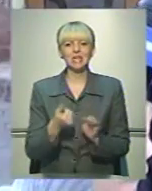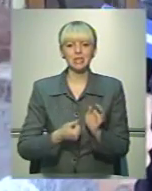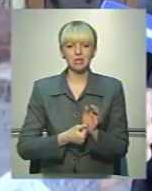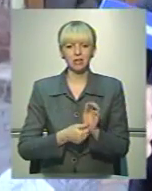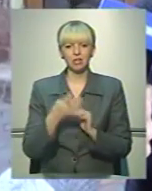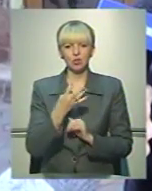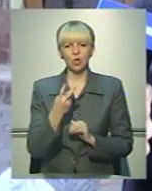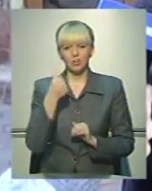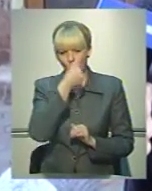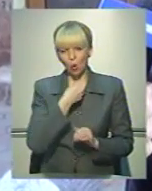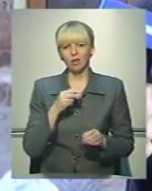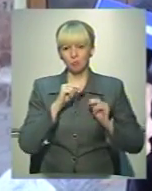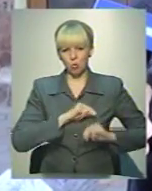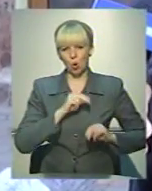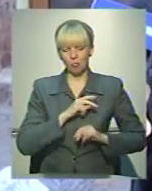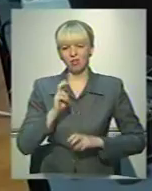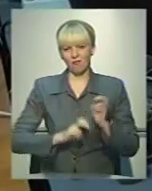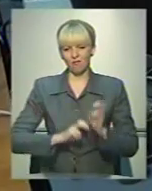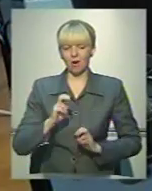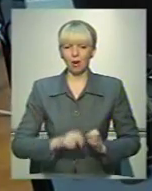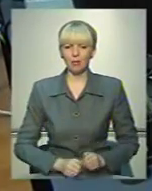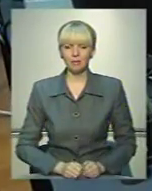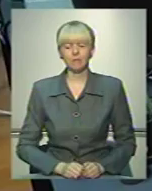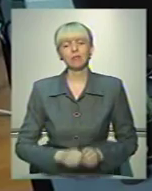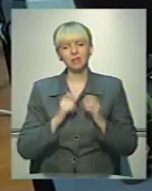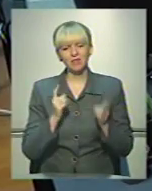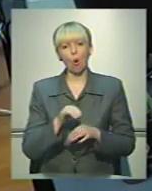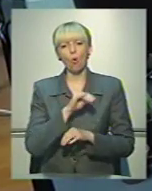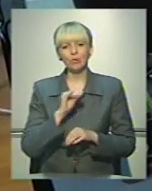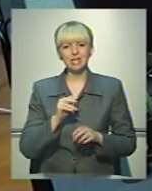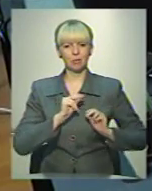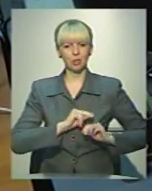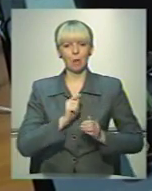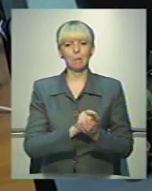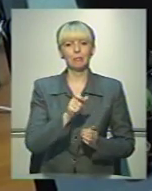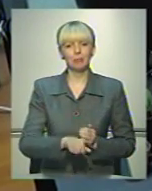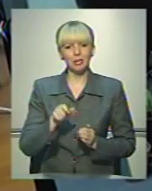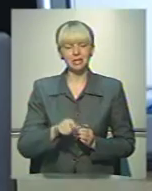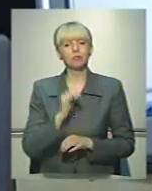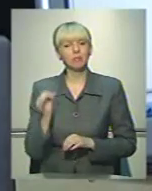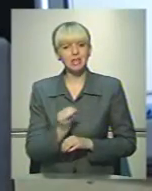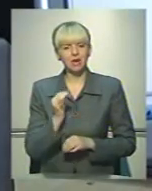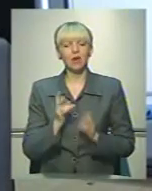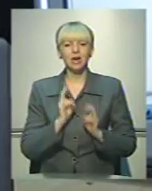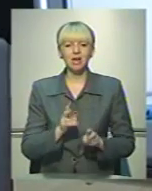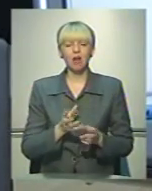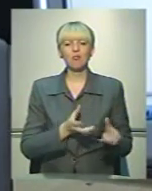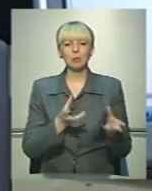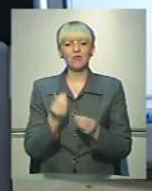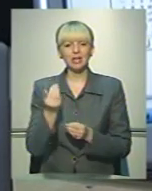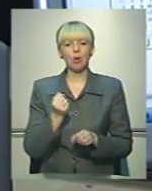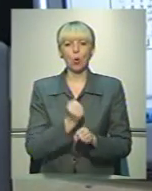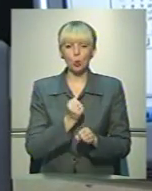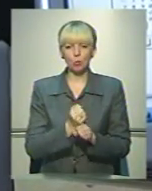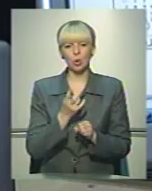1206. 42 роки проробила на фабриці. Звичайно ж, офіційно працюючих пенсіонерів цікавить, як впливає їхня